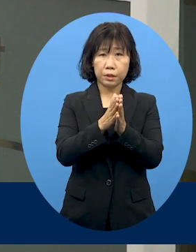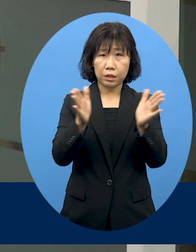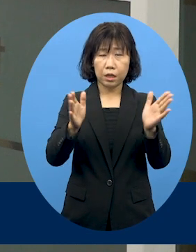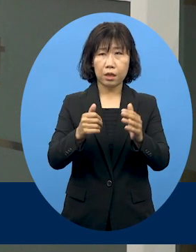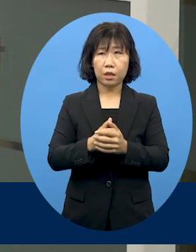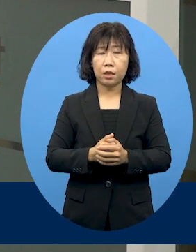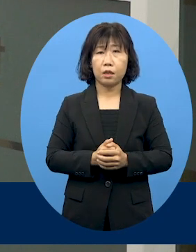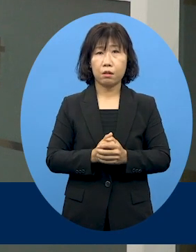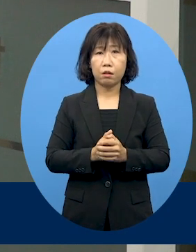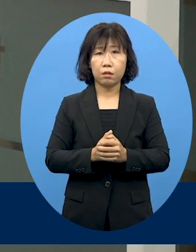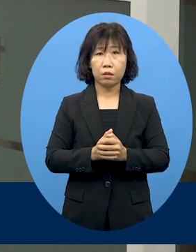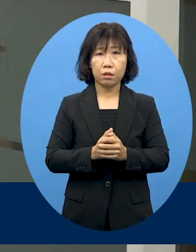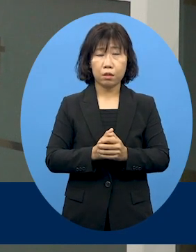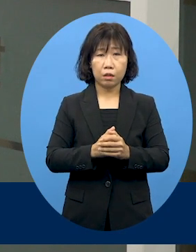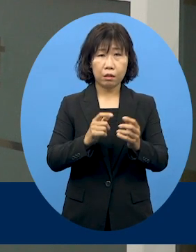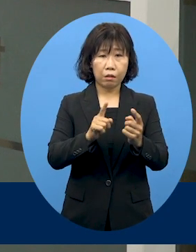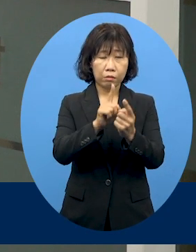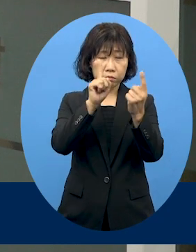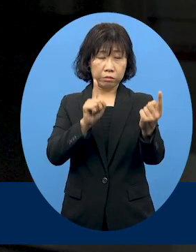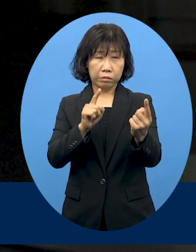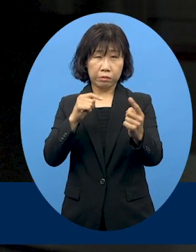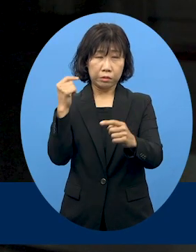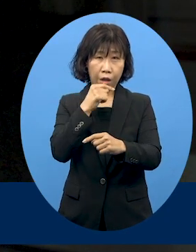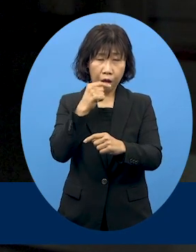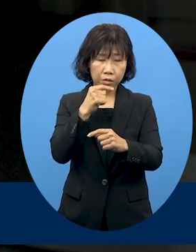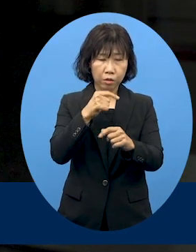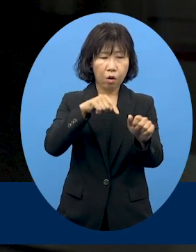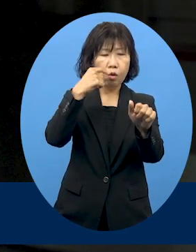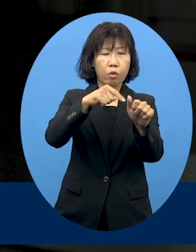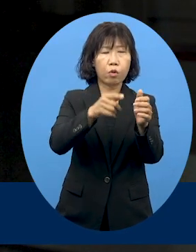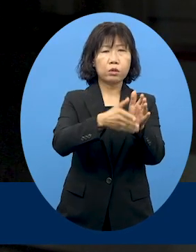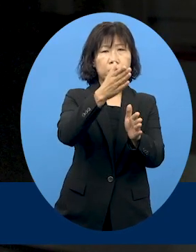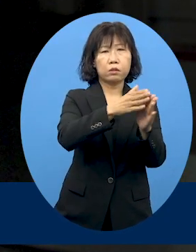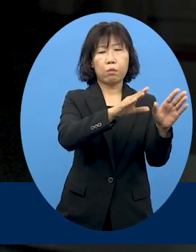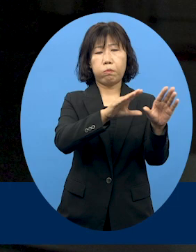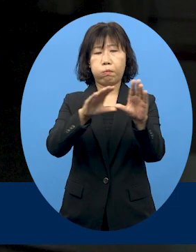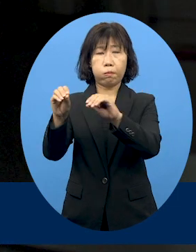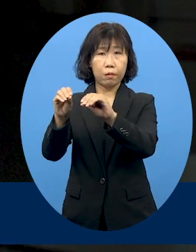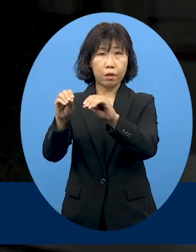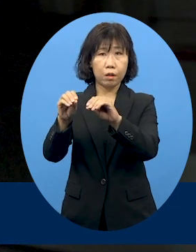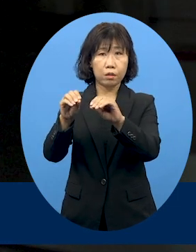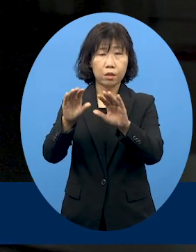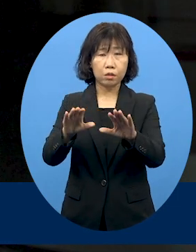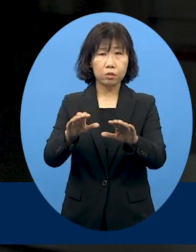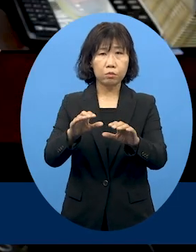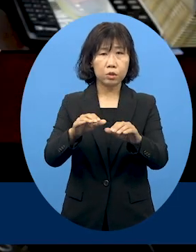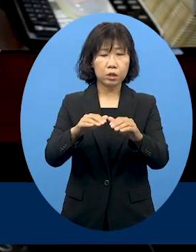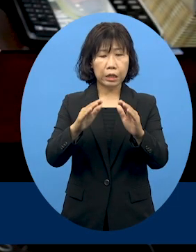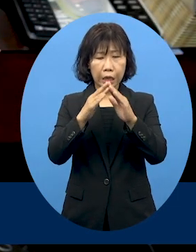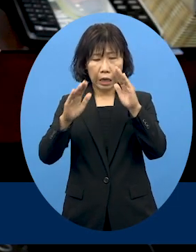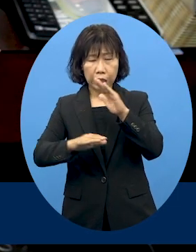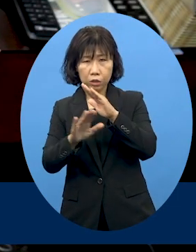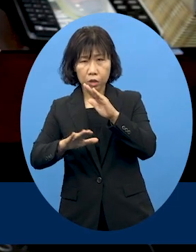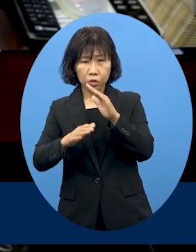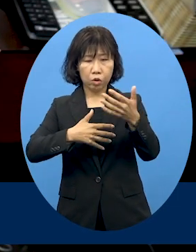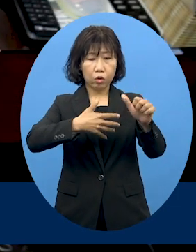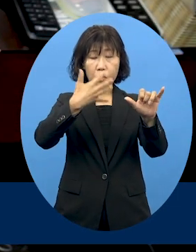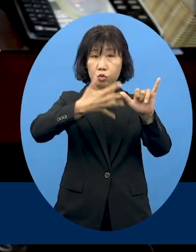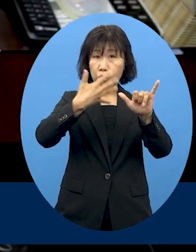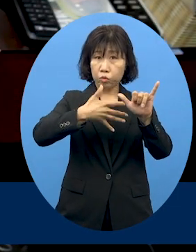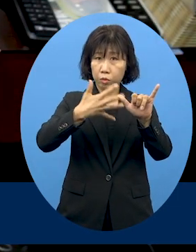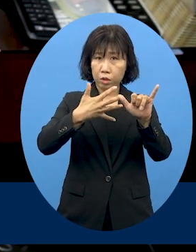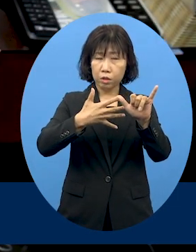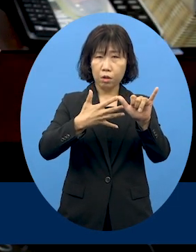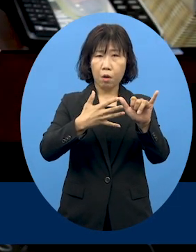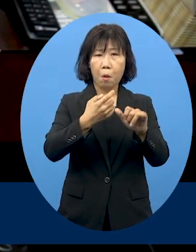한층 강화된 사회자 거리두기 로 모든 교육시설이 휴관 에 들어간 동대문구는 꿈이 누구나 가정에서 유튜브 채널을 통해